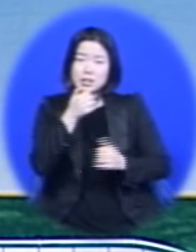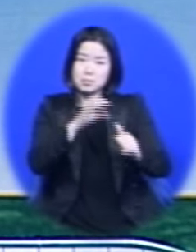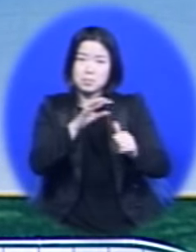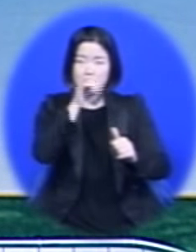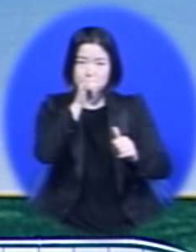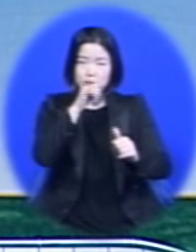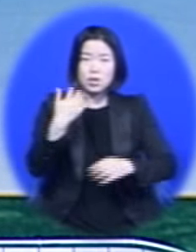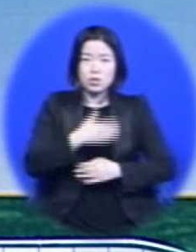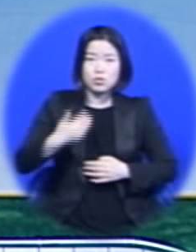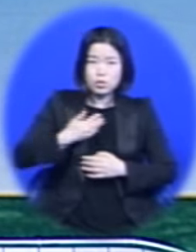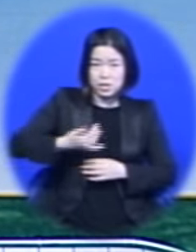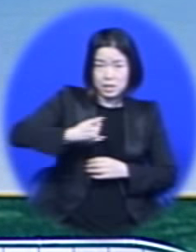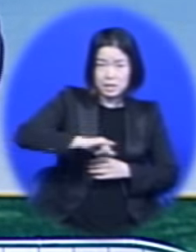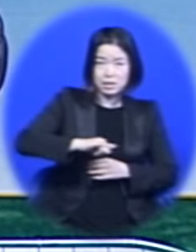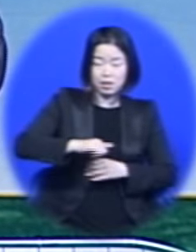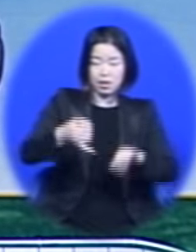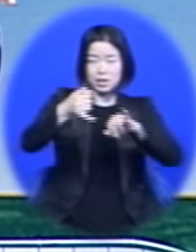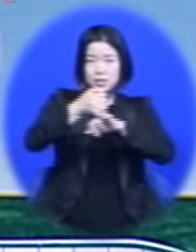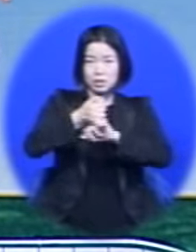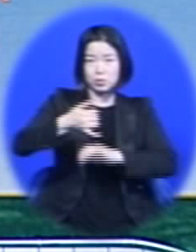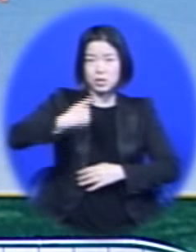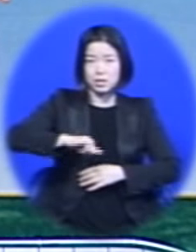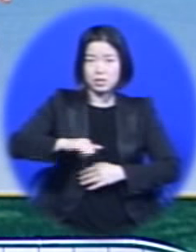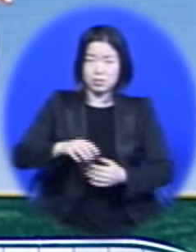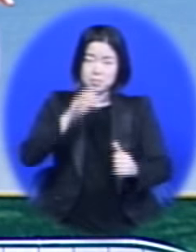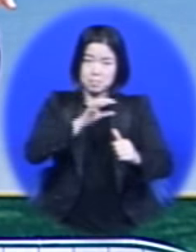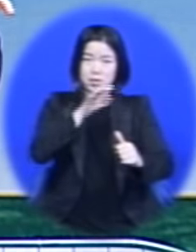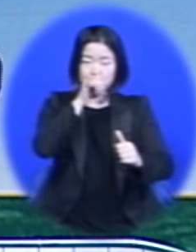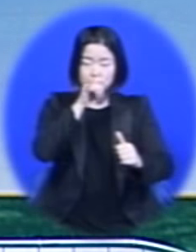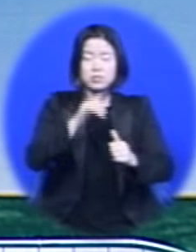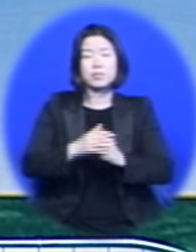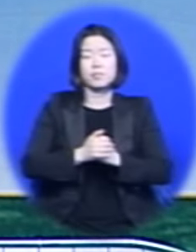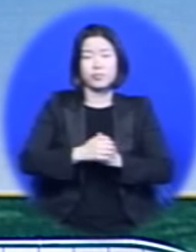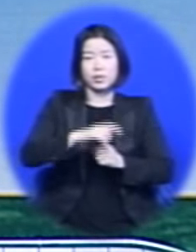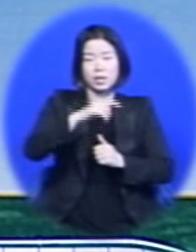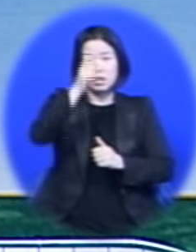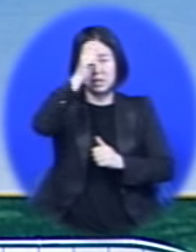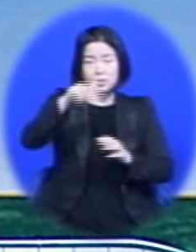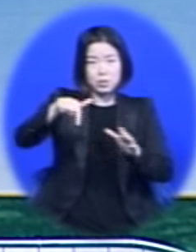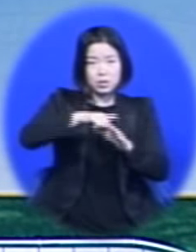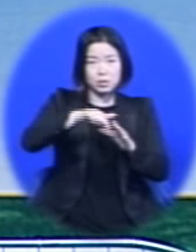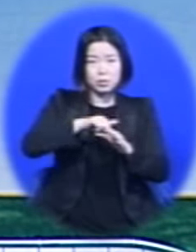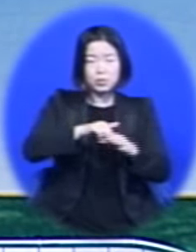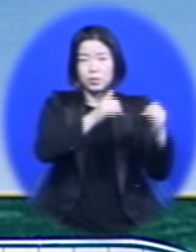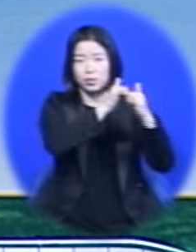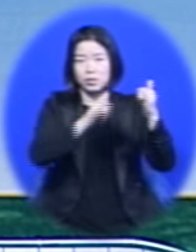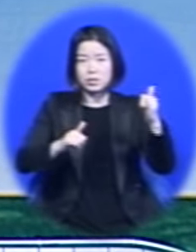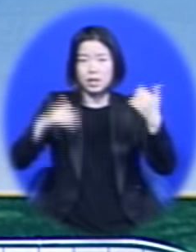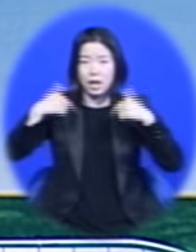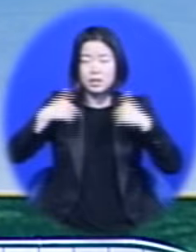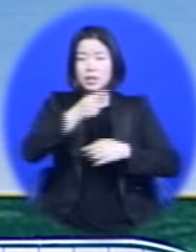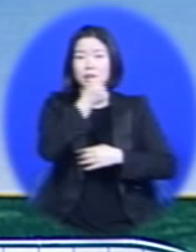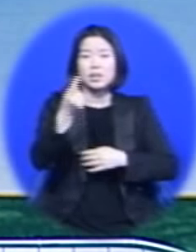육신의 자녀가 약속의 자녀를 핍박했습니다. 기독교 역사가 내내 증언하는